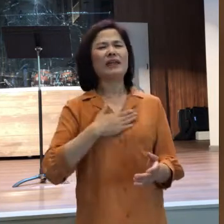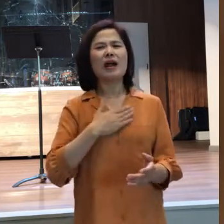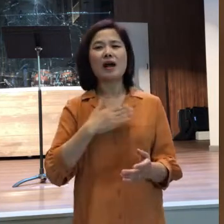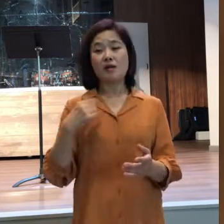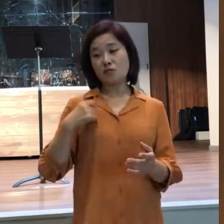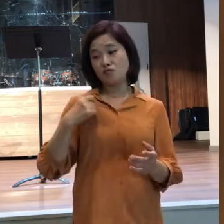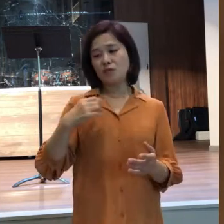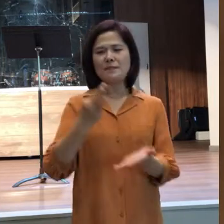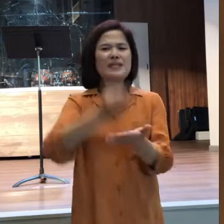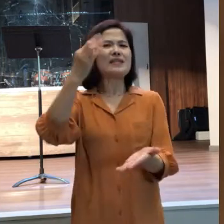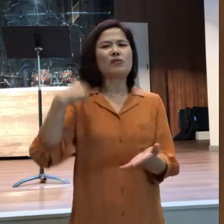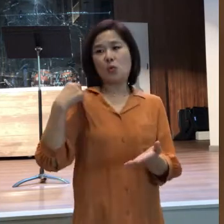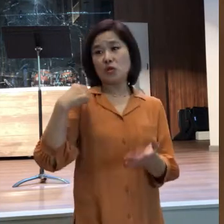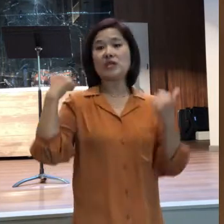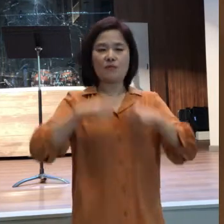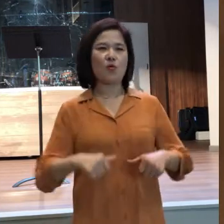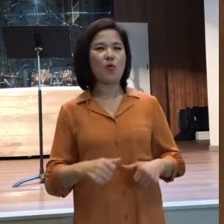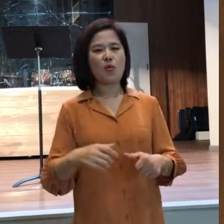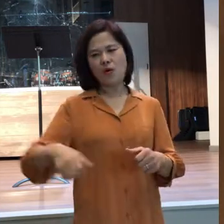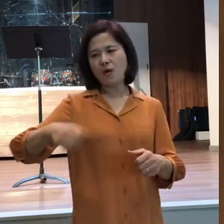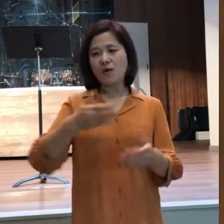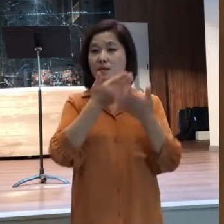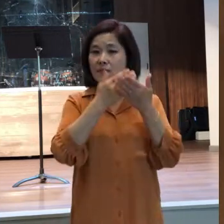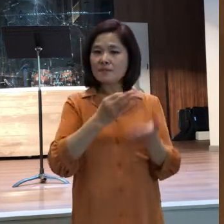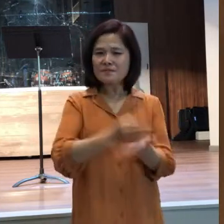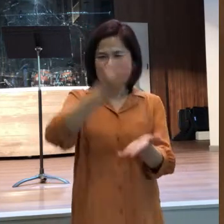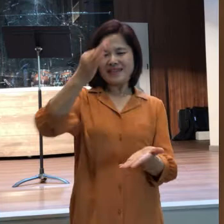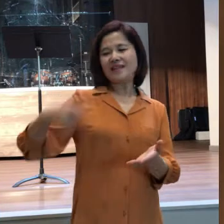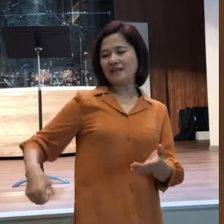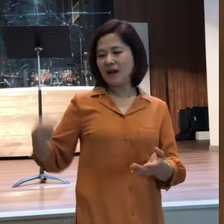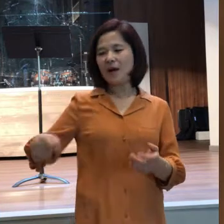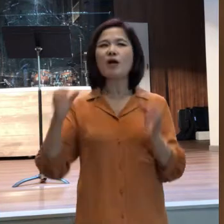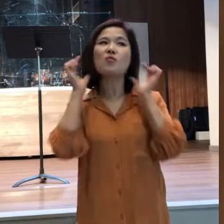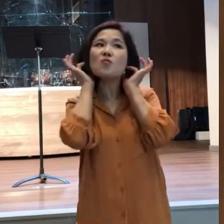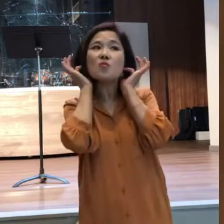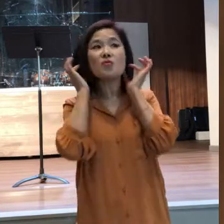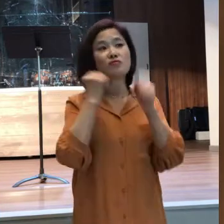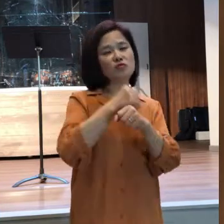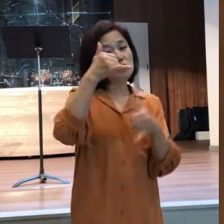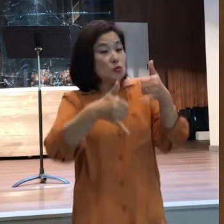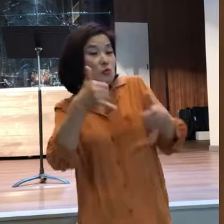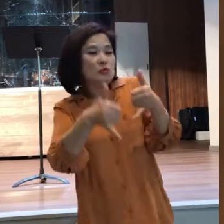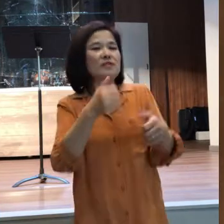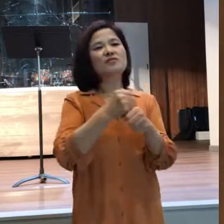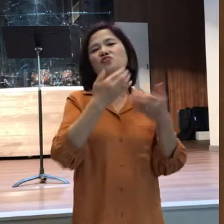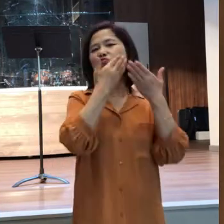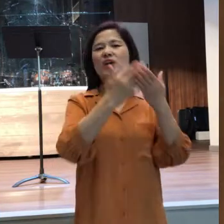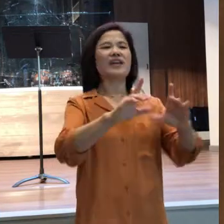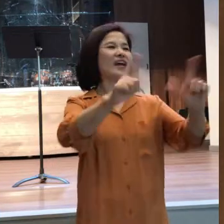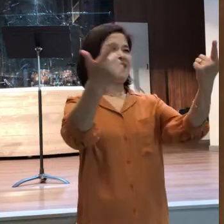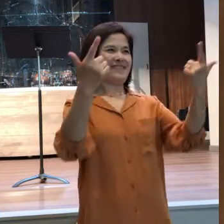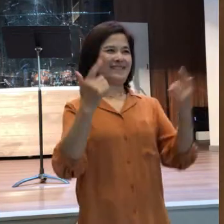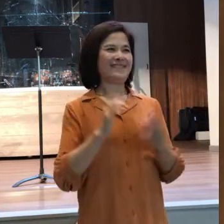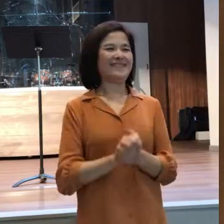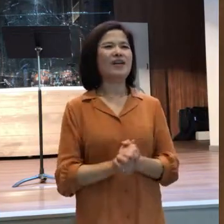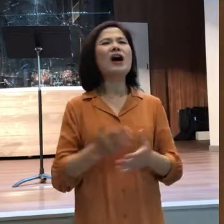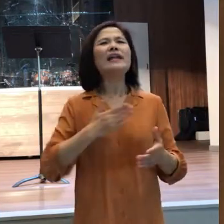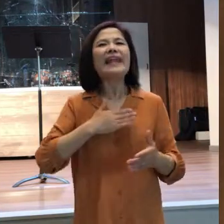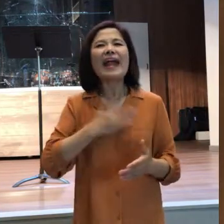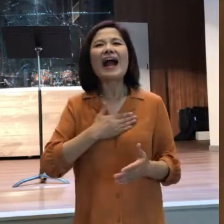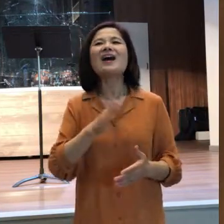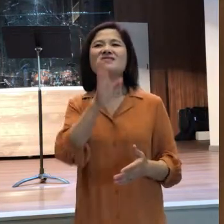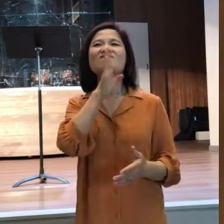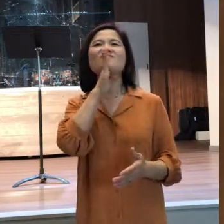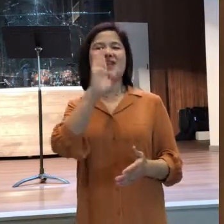옷을 입고 또 명품 목걸이를 하고 명품 구두를 신고 그게 중요한 게 아니고